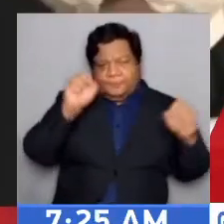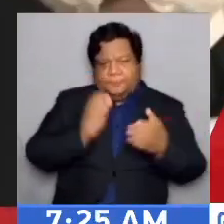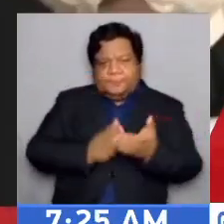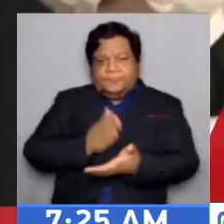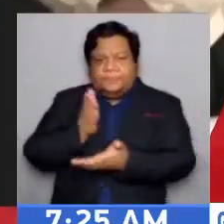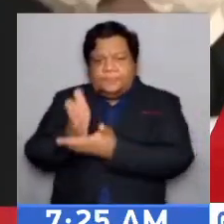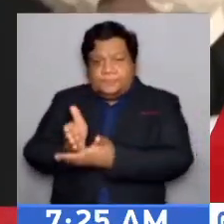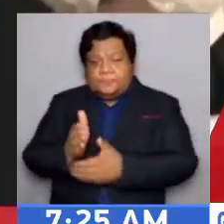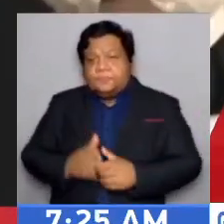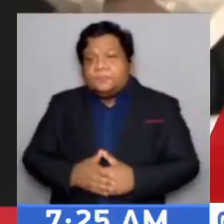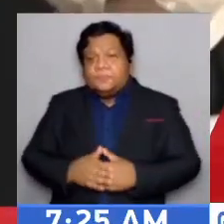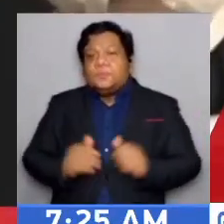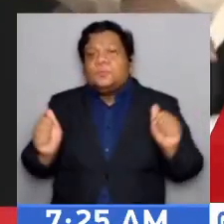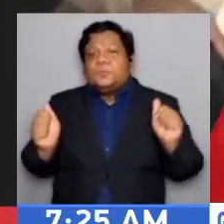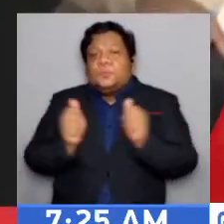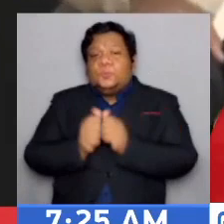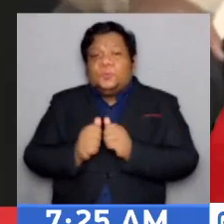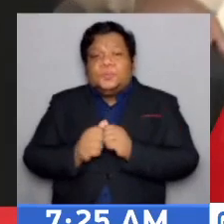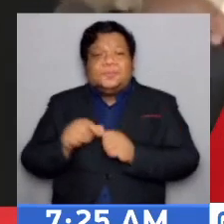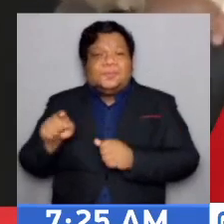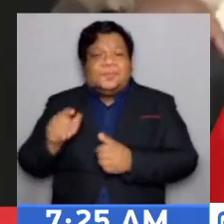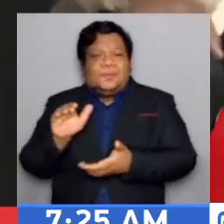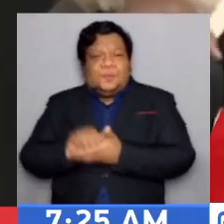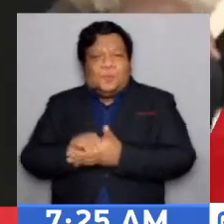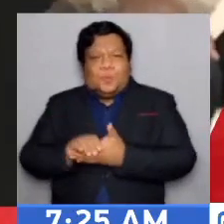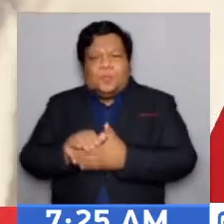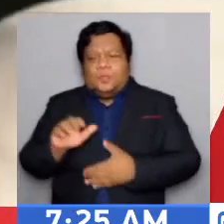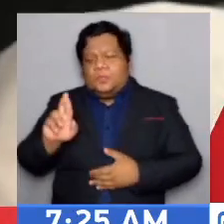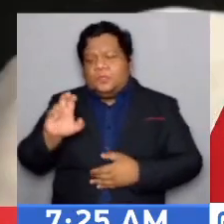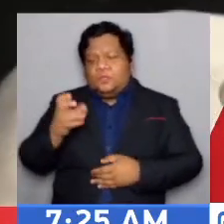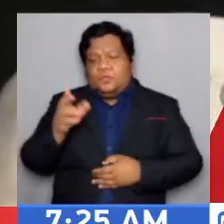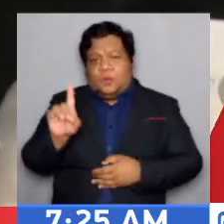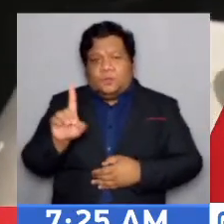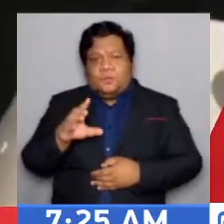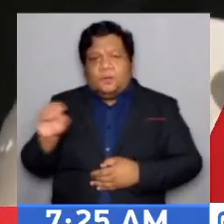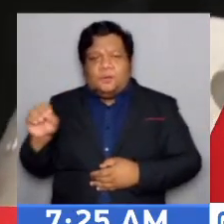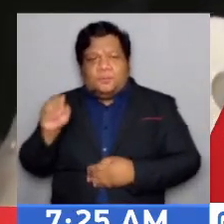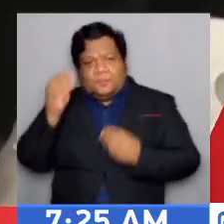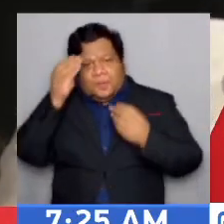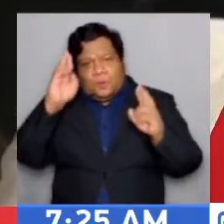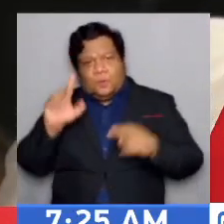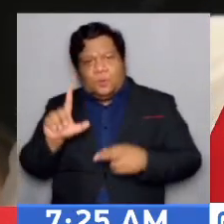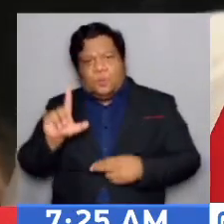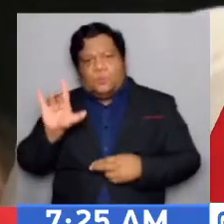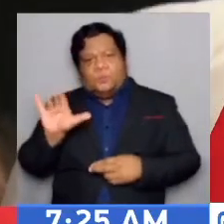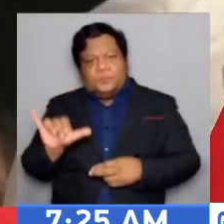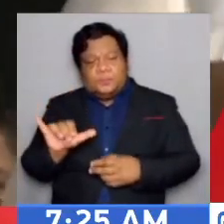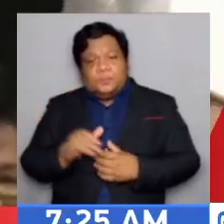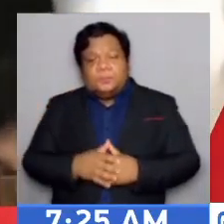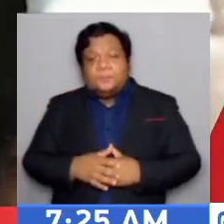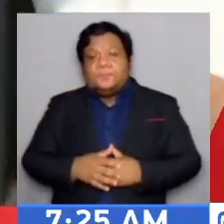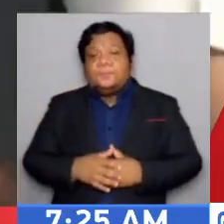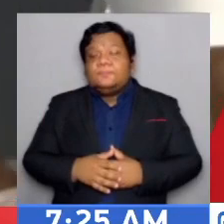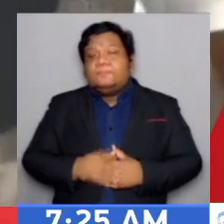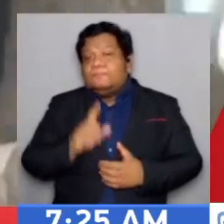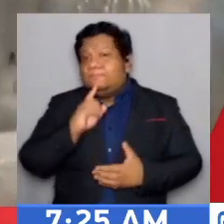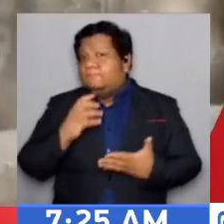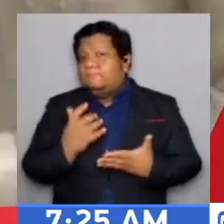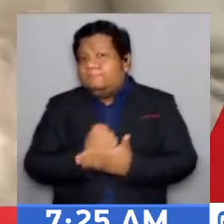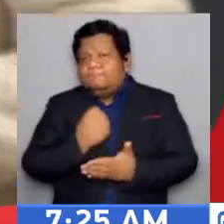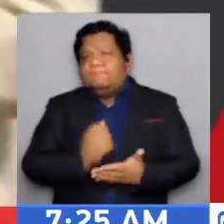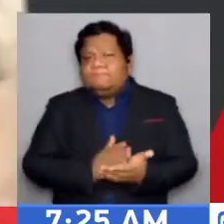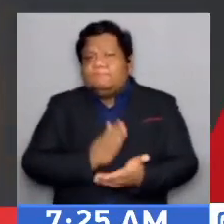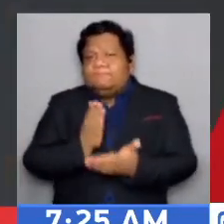Congressman Richard Gomez at Mayor Lucy Torres Gomez. Hindi raw niya pinalampas na mapuntahan ang lungsod